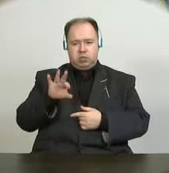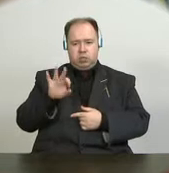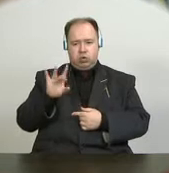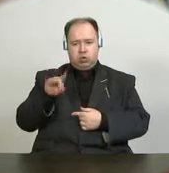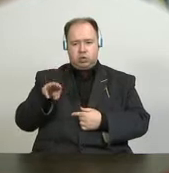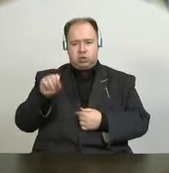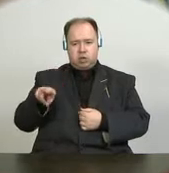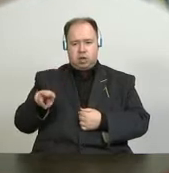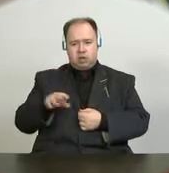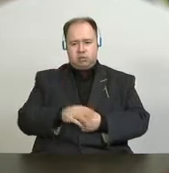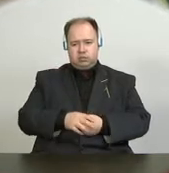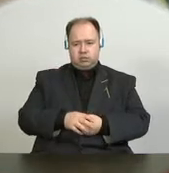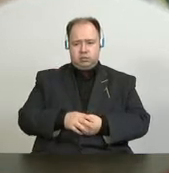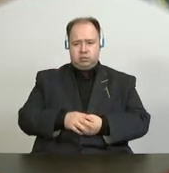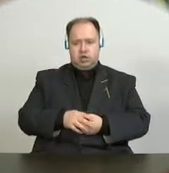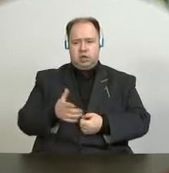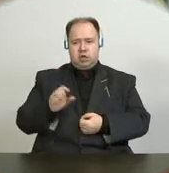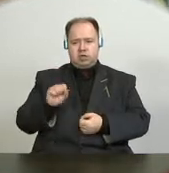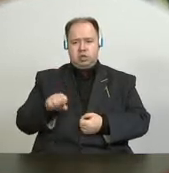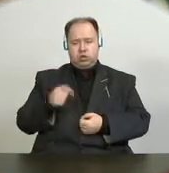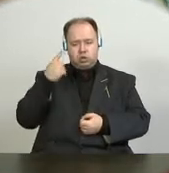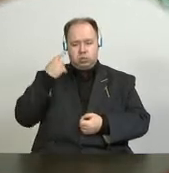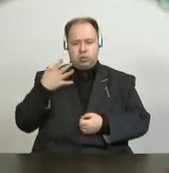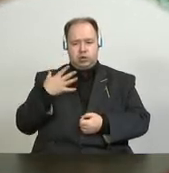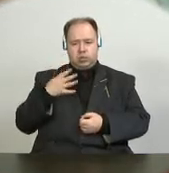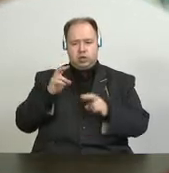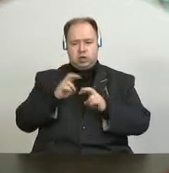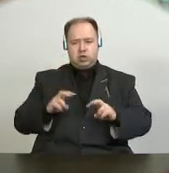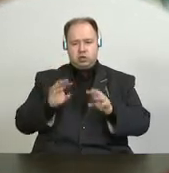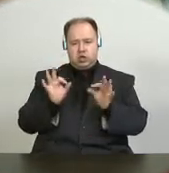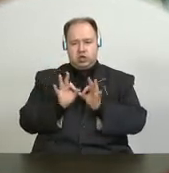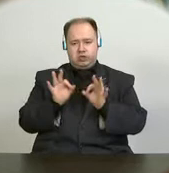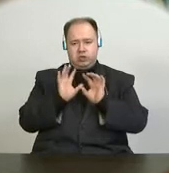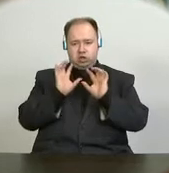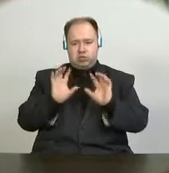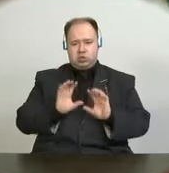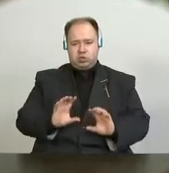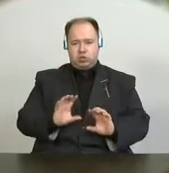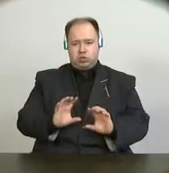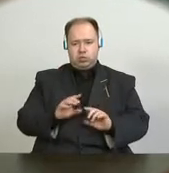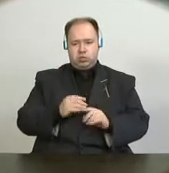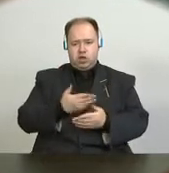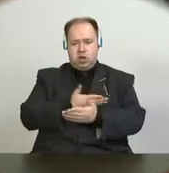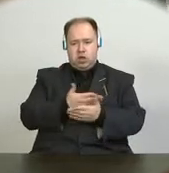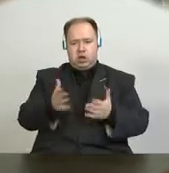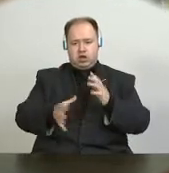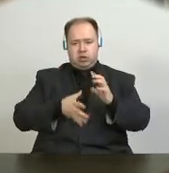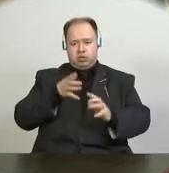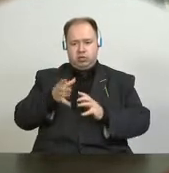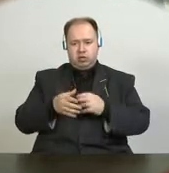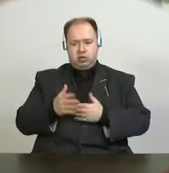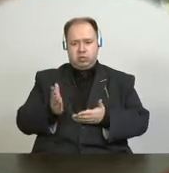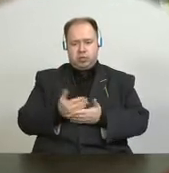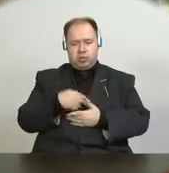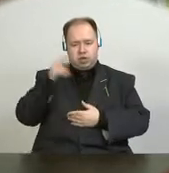которым думаю тоже многие знакомы где можно понимать и разбираться с физическими законами этого мира приобретаете навыки